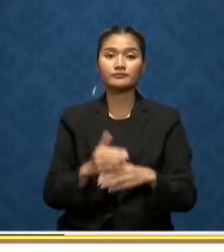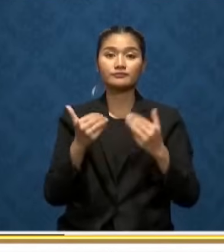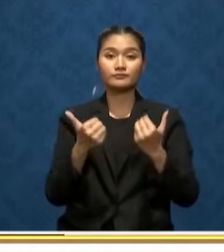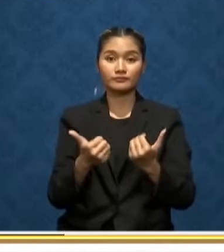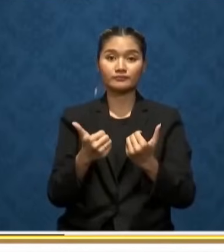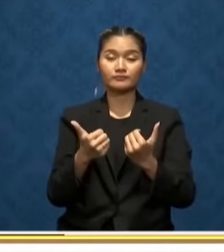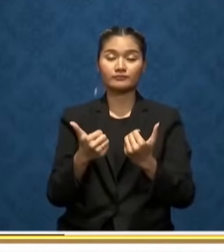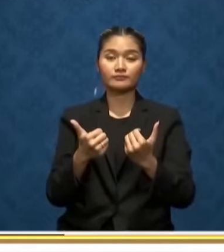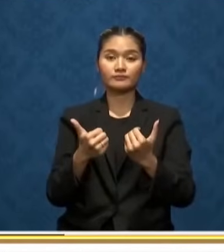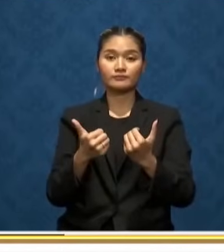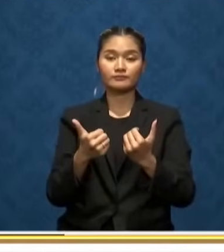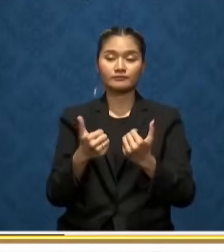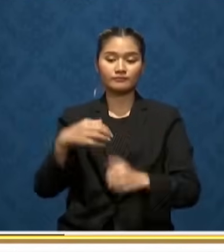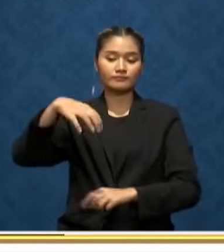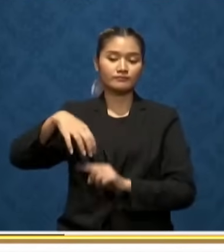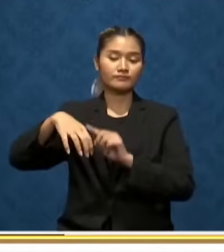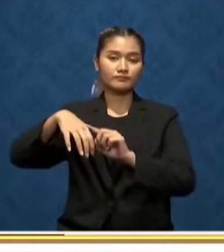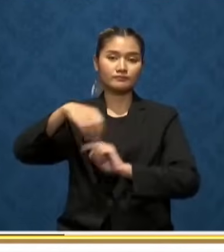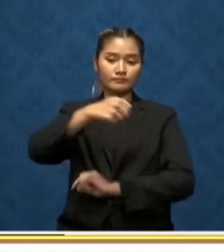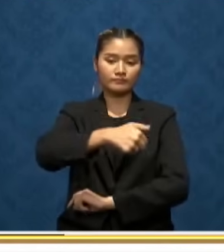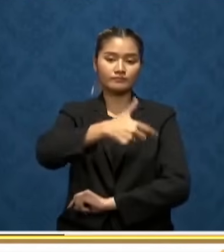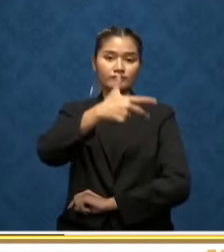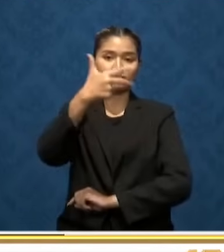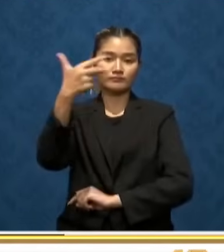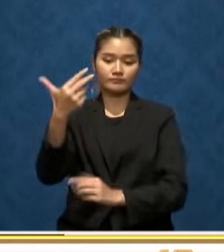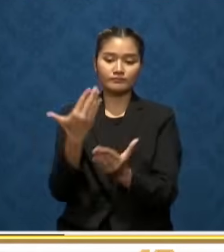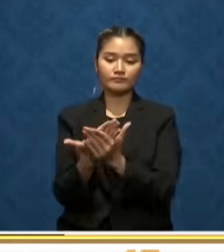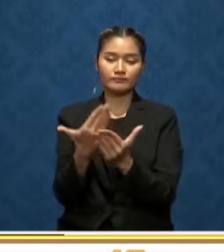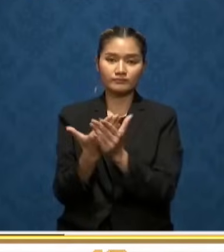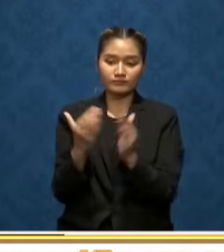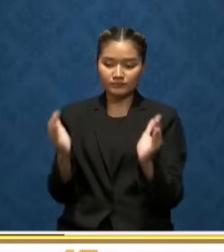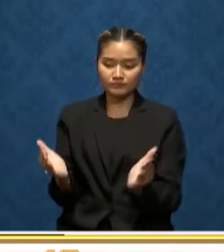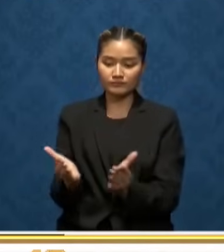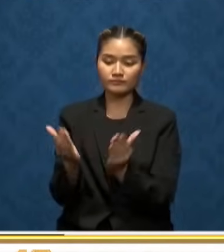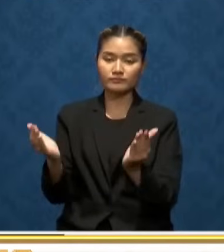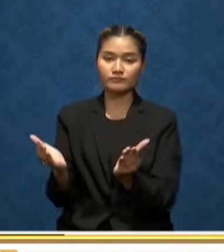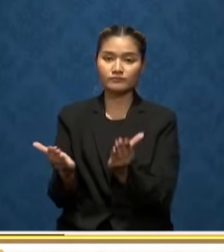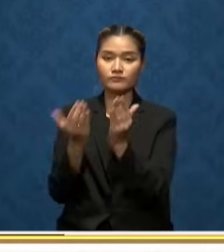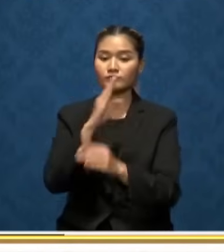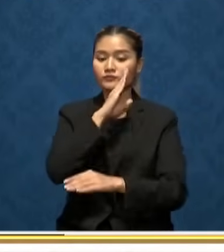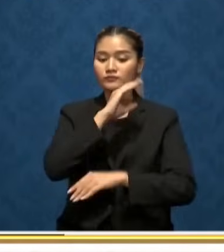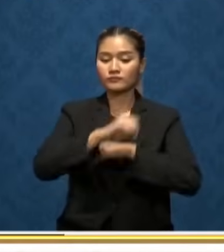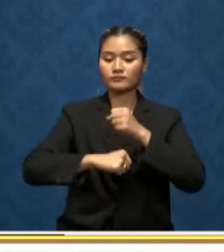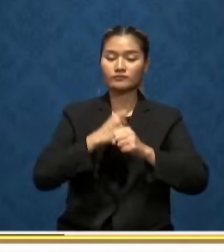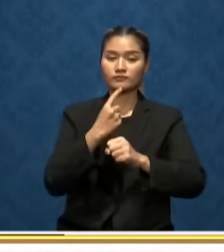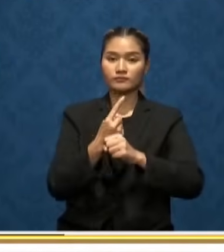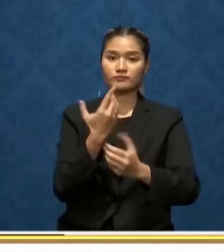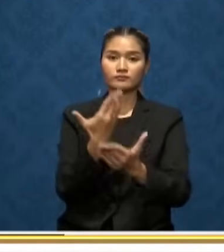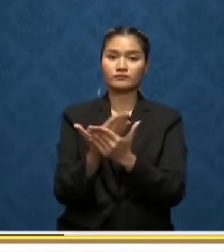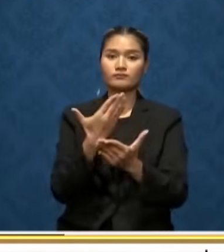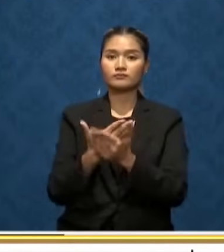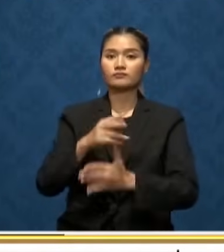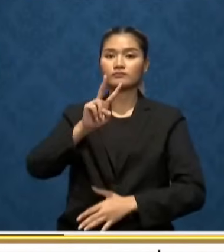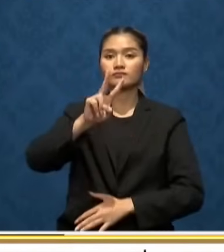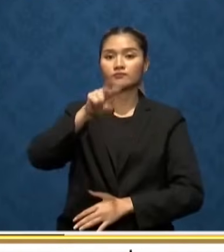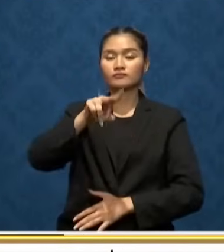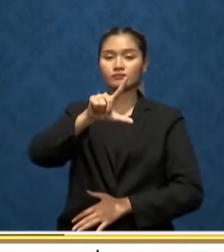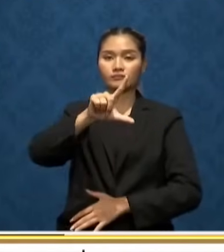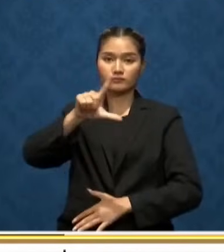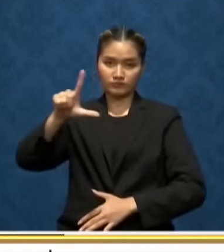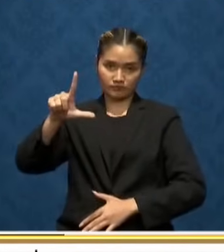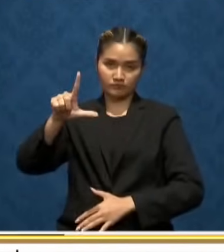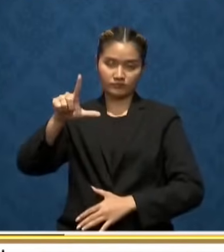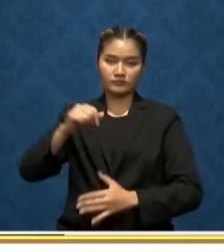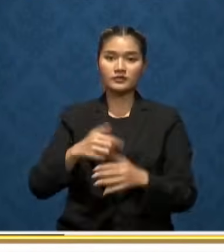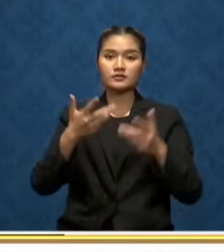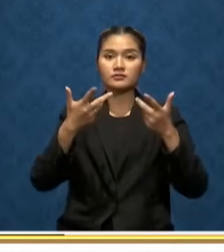งินสนับสนุน 2,000 ล้านต่อปีท่านประธานทราบไหมครับว่า BBC ใ